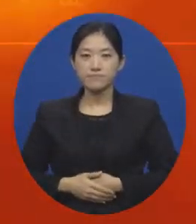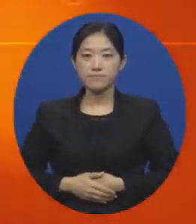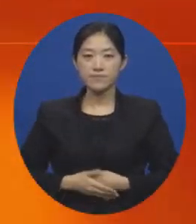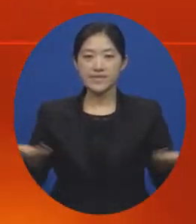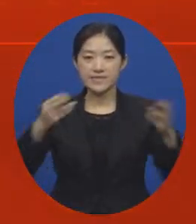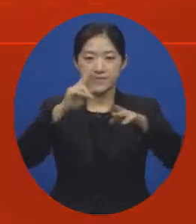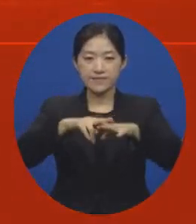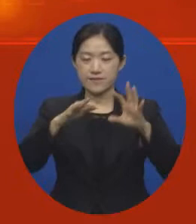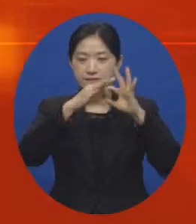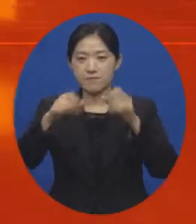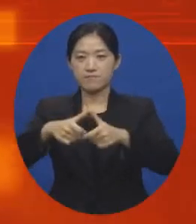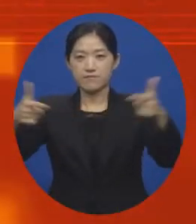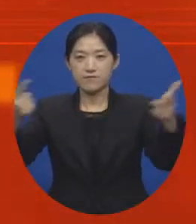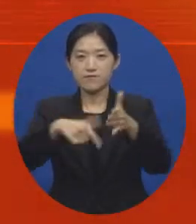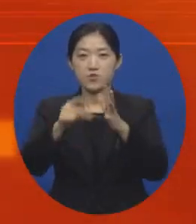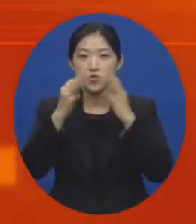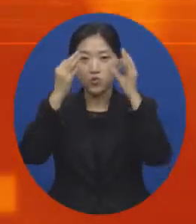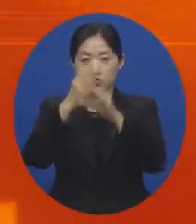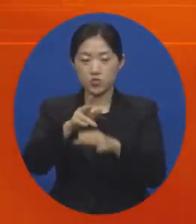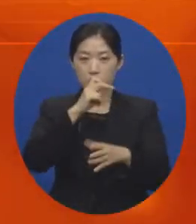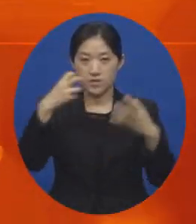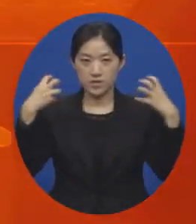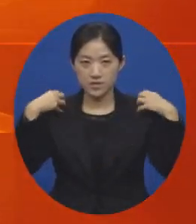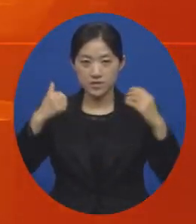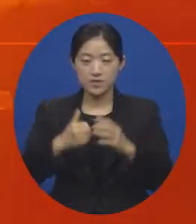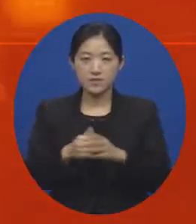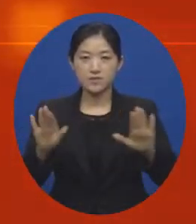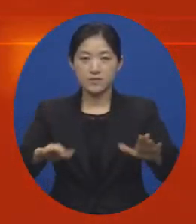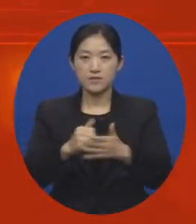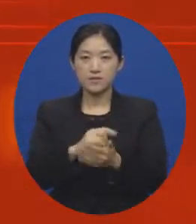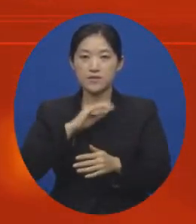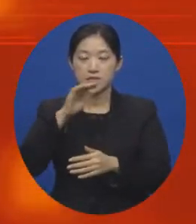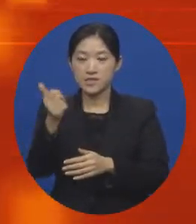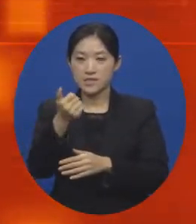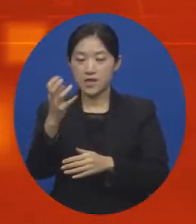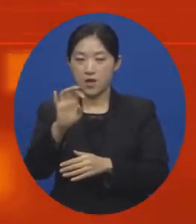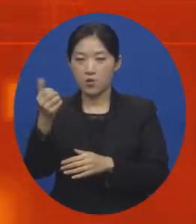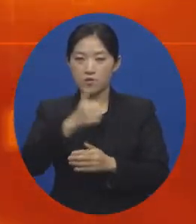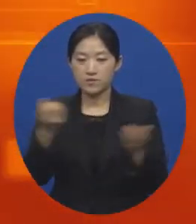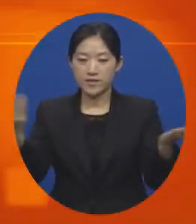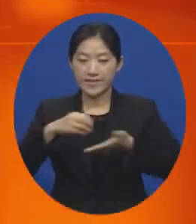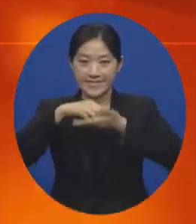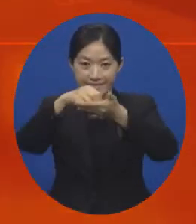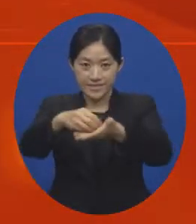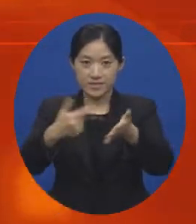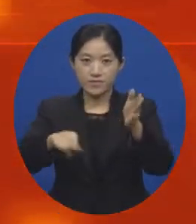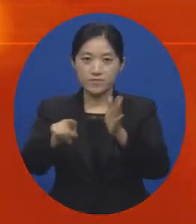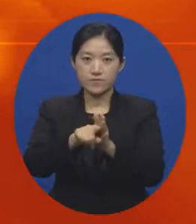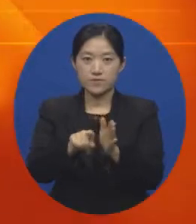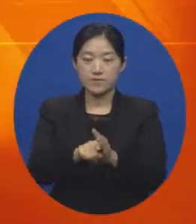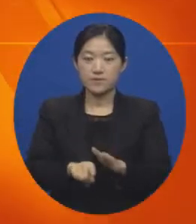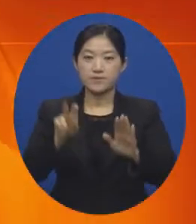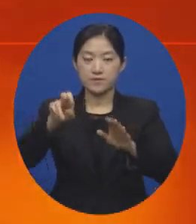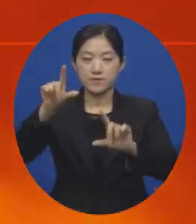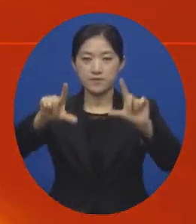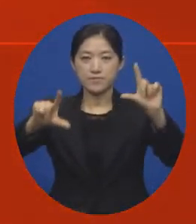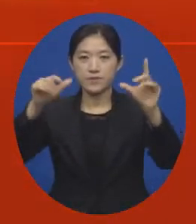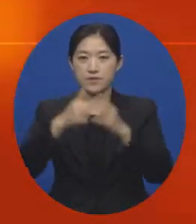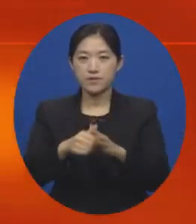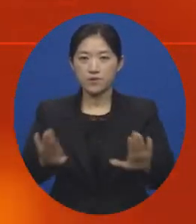무한 일자리를 창출하는 오산시는 베이비 부머 세대의 재취업을 위해 지난 23일 오산시청